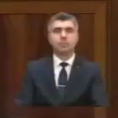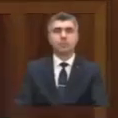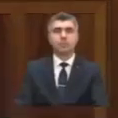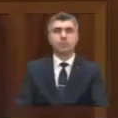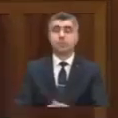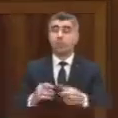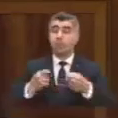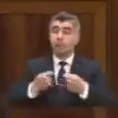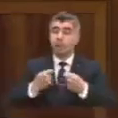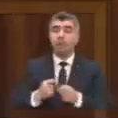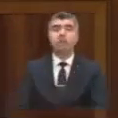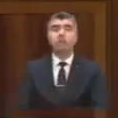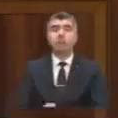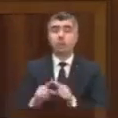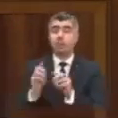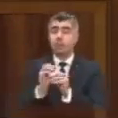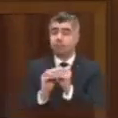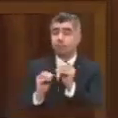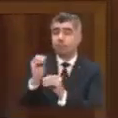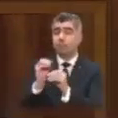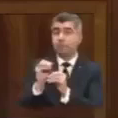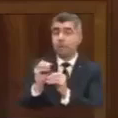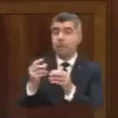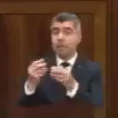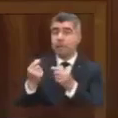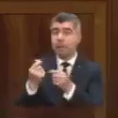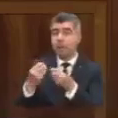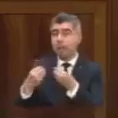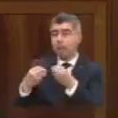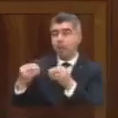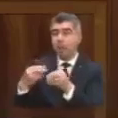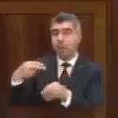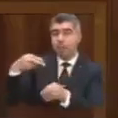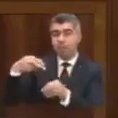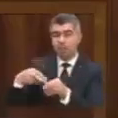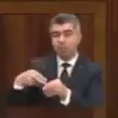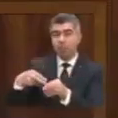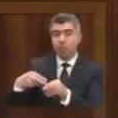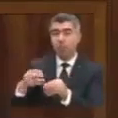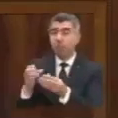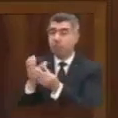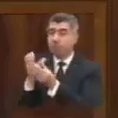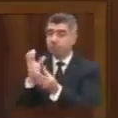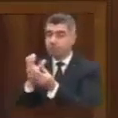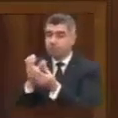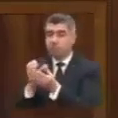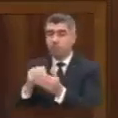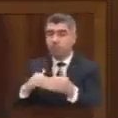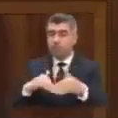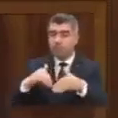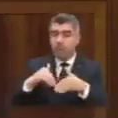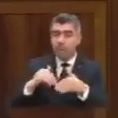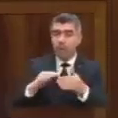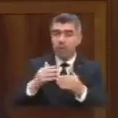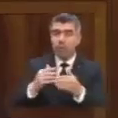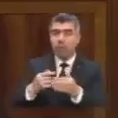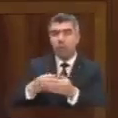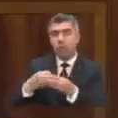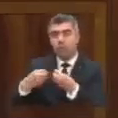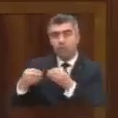السيد الرئيس، هذا ارتفاع ديال اثمان المحروقات عنده تاثير على النقل، على كلفه الانتاج، على